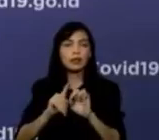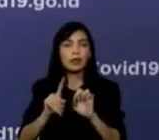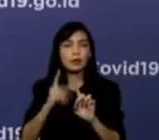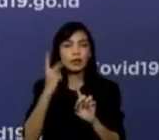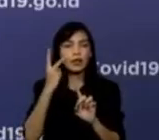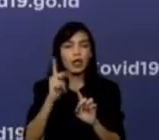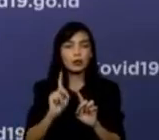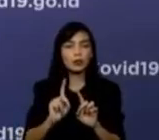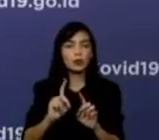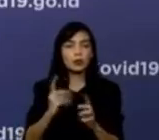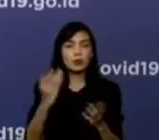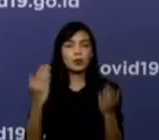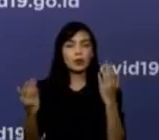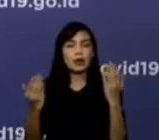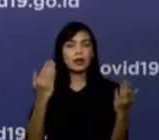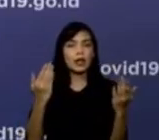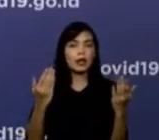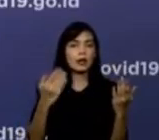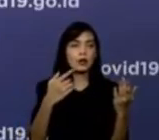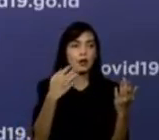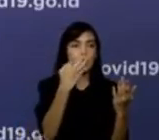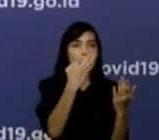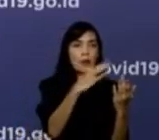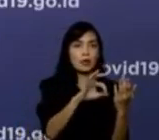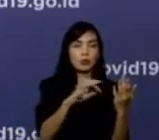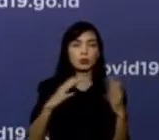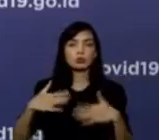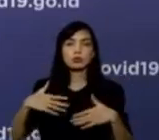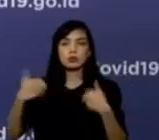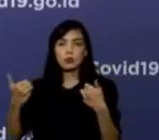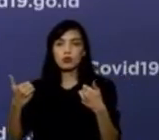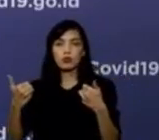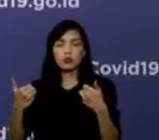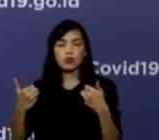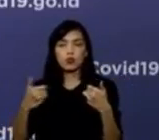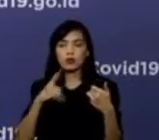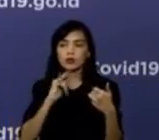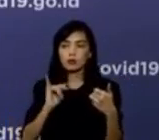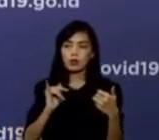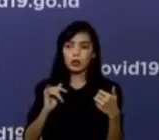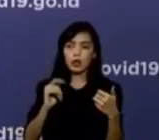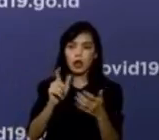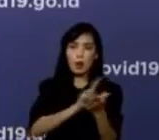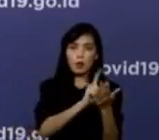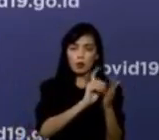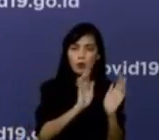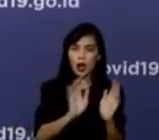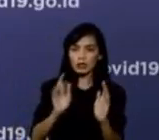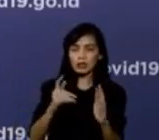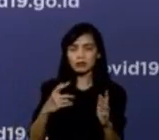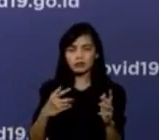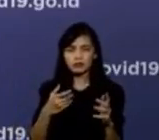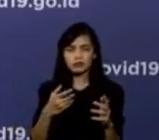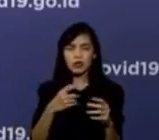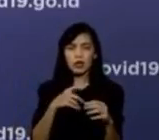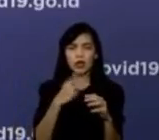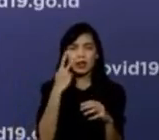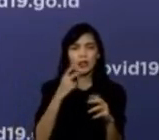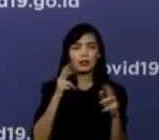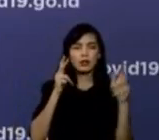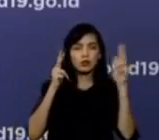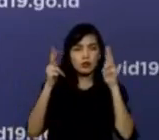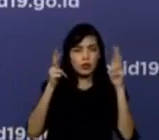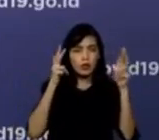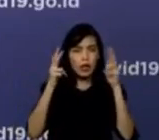lihat perbandingan antara kasus baru dengan kasus sembuh yang dilaporkan yang cukup signifikan, yang pertama Nusa Tenggara